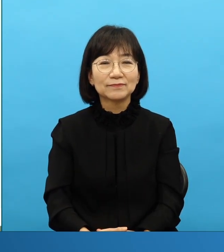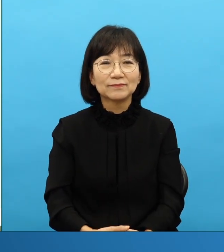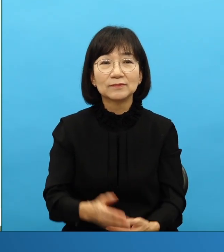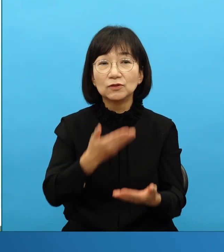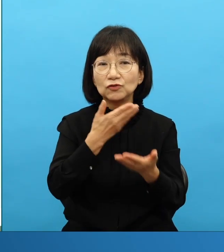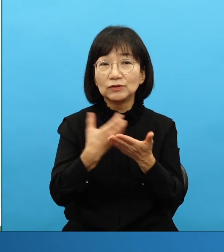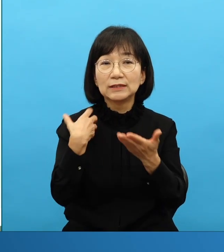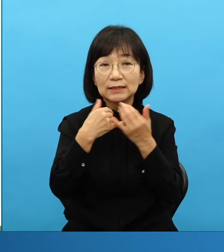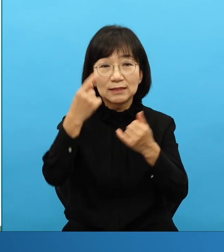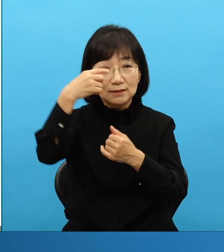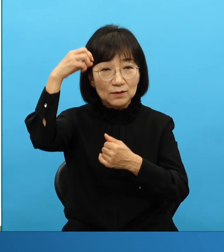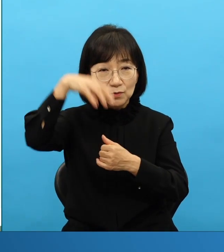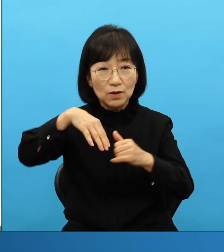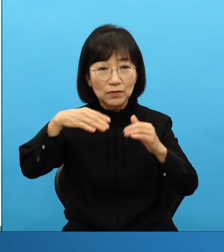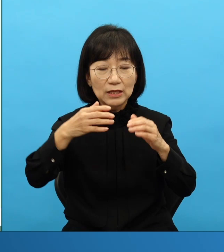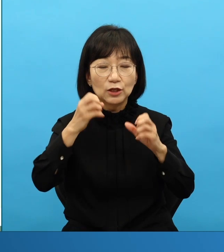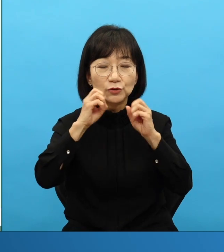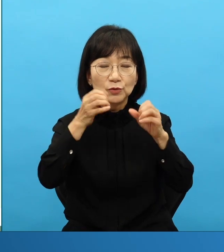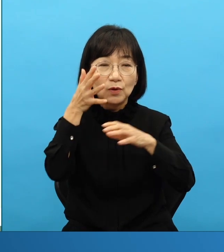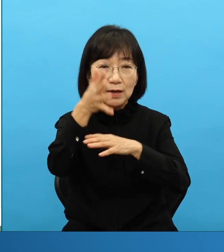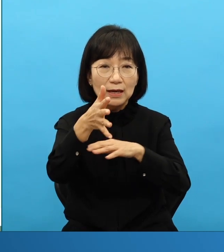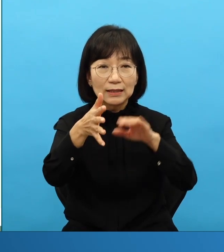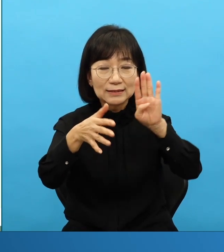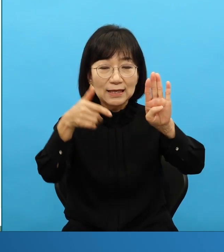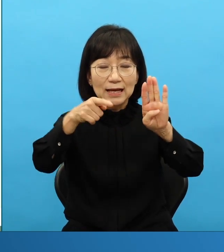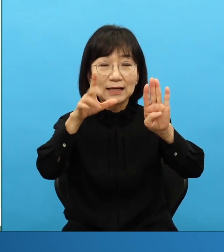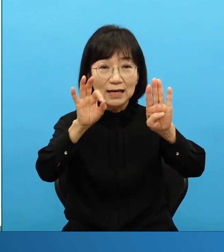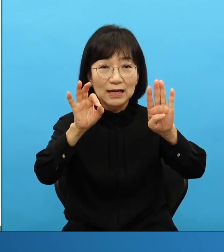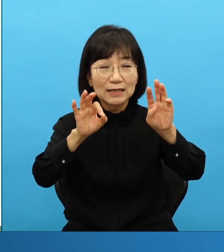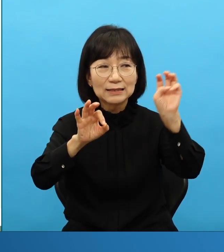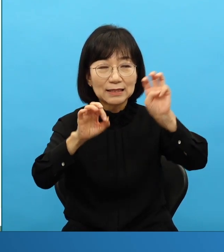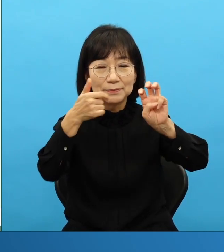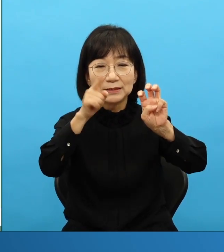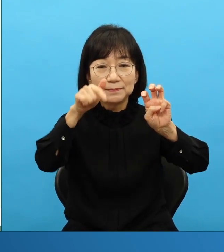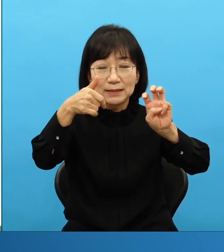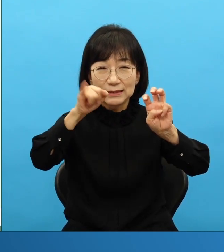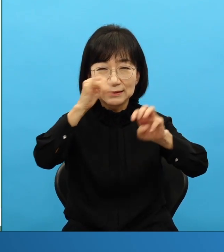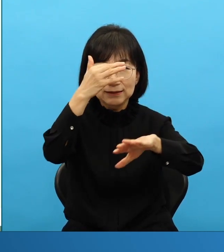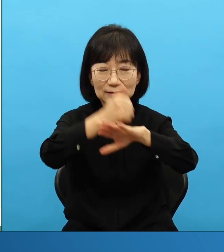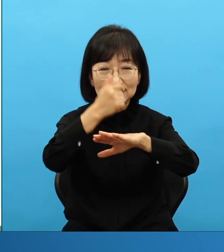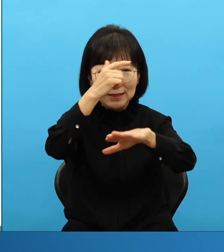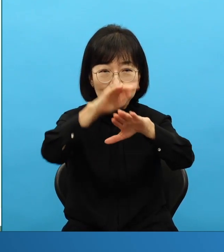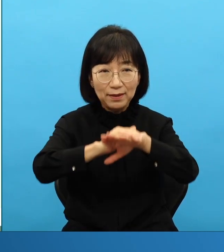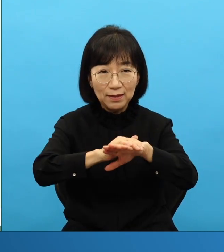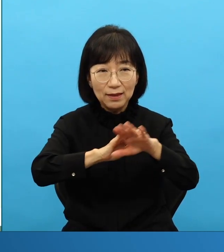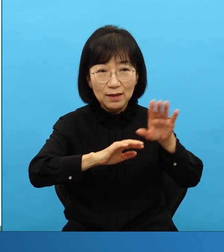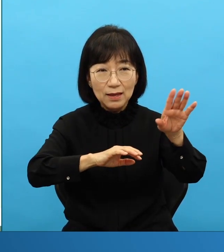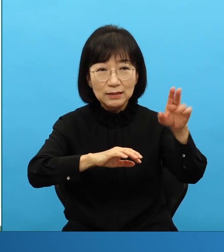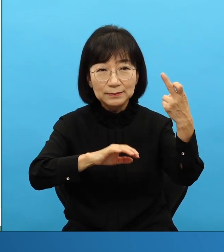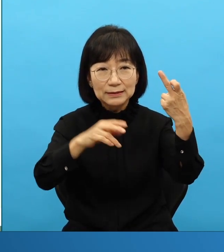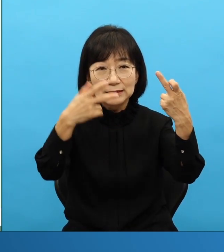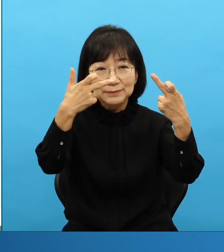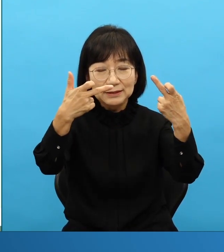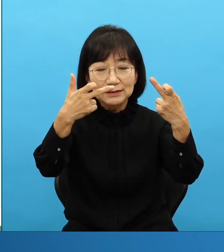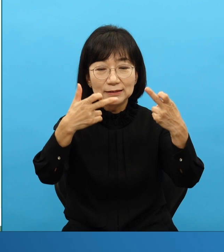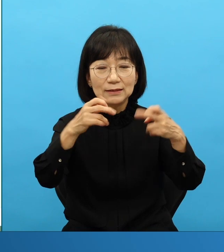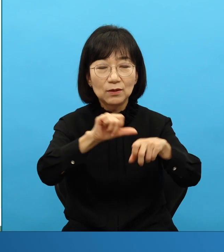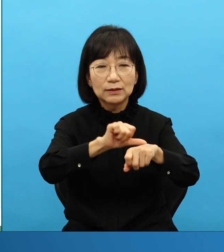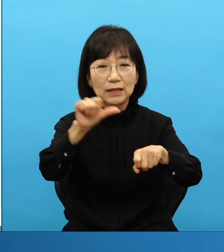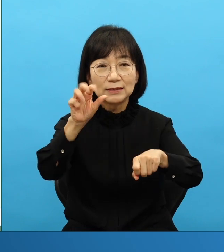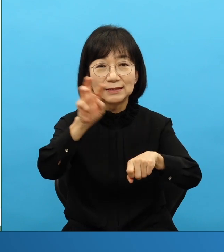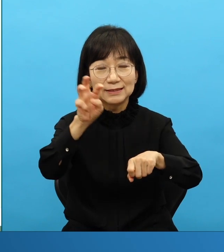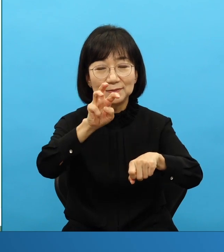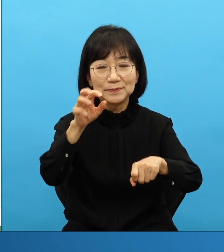한편 중직자대학원 전도학 4강 및 30학기 종강 예배가 오는 17일 예원교에서 열립니다.